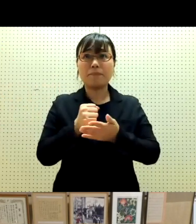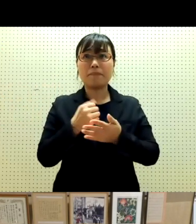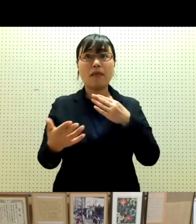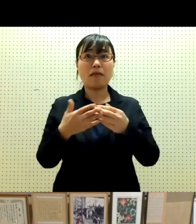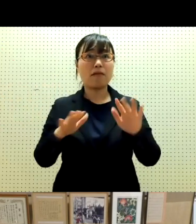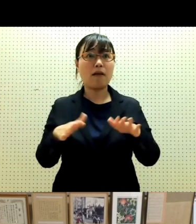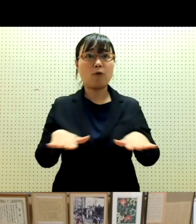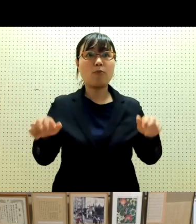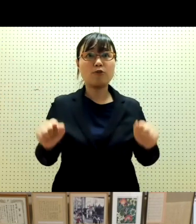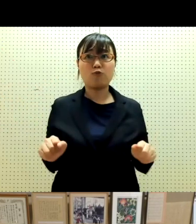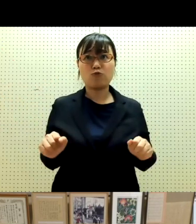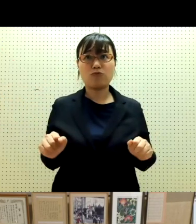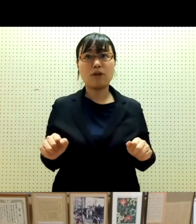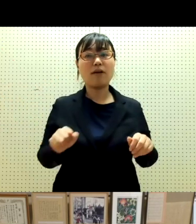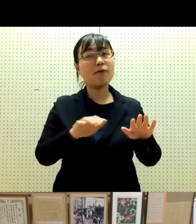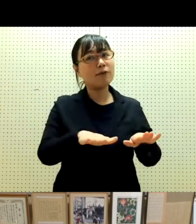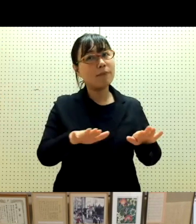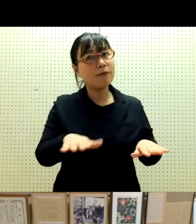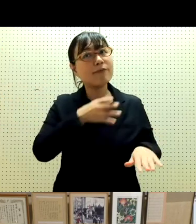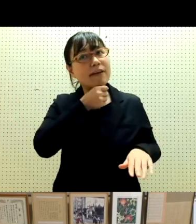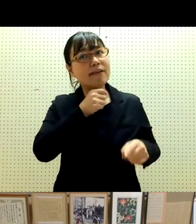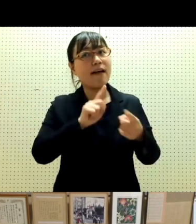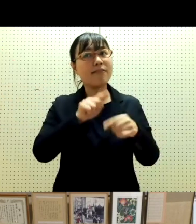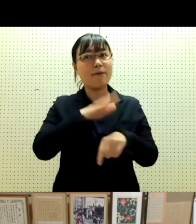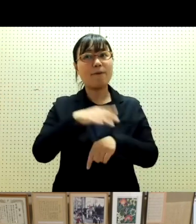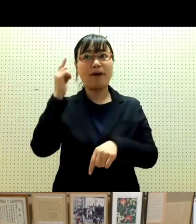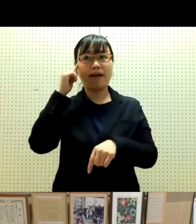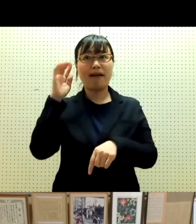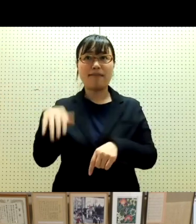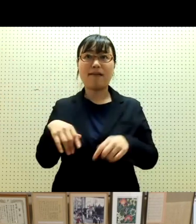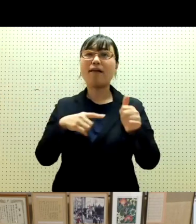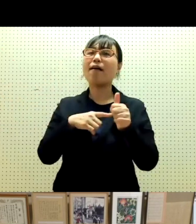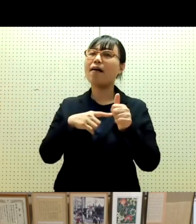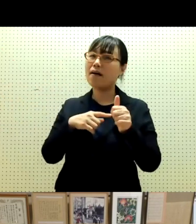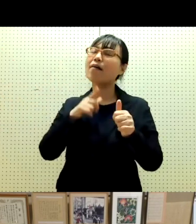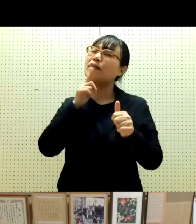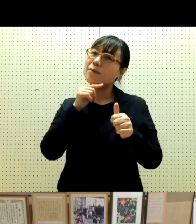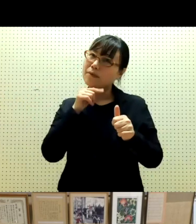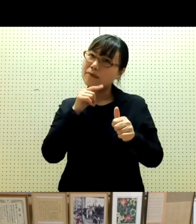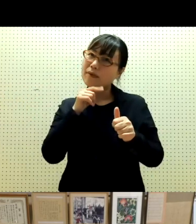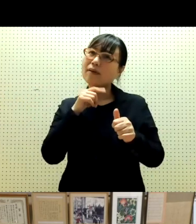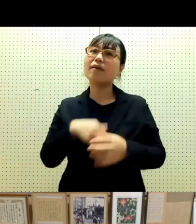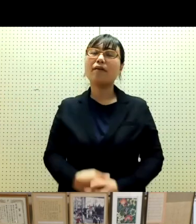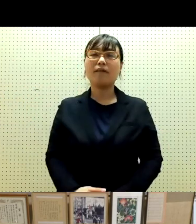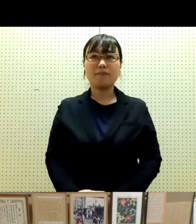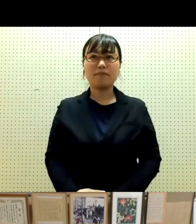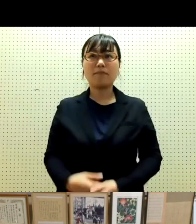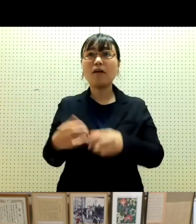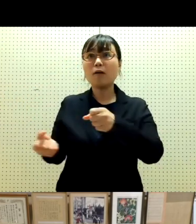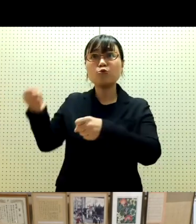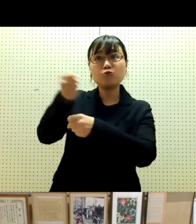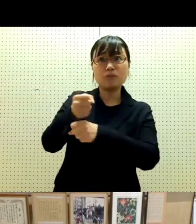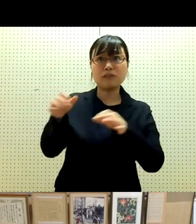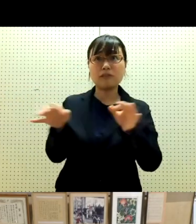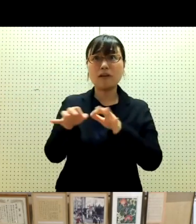ることにしました。 低学年は確かに分からないことや未経験のことが多いですよね。復帰した途端に